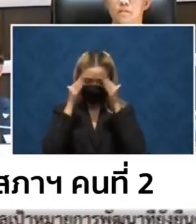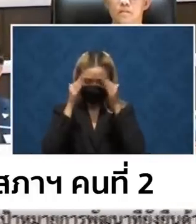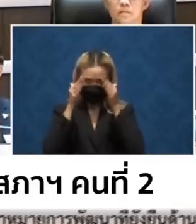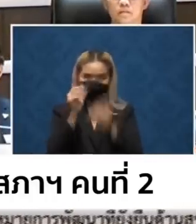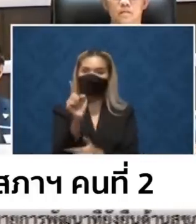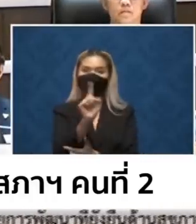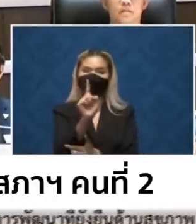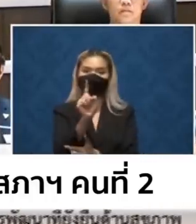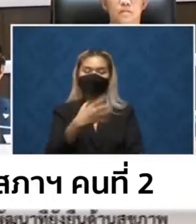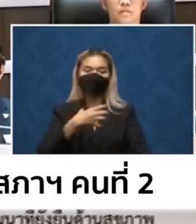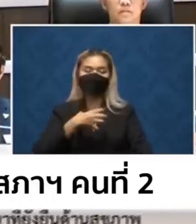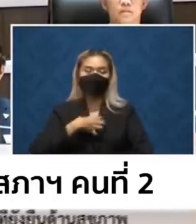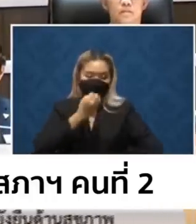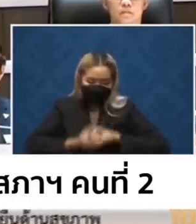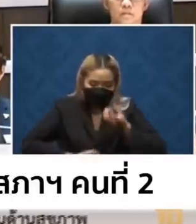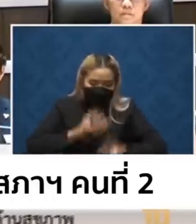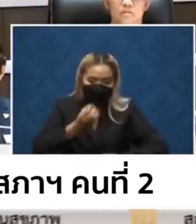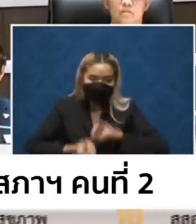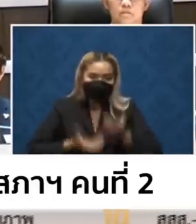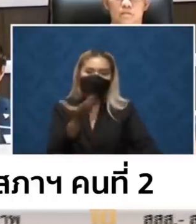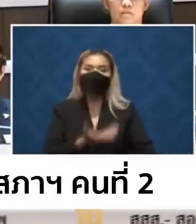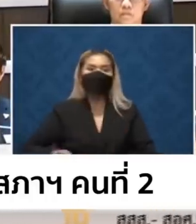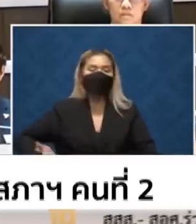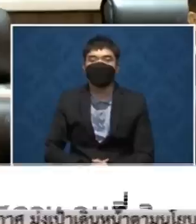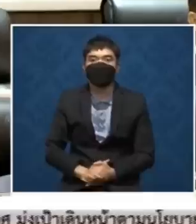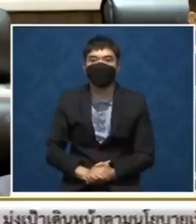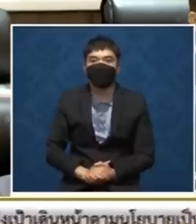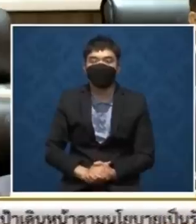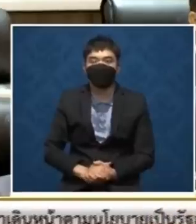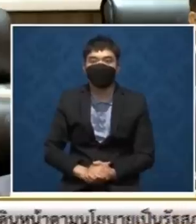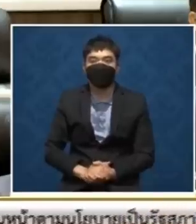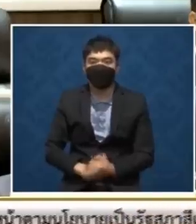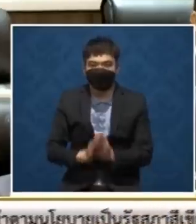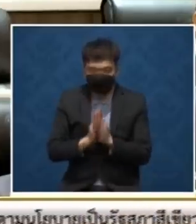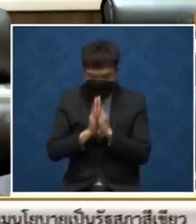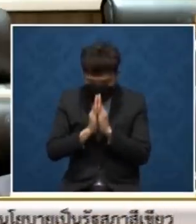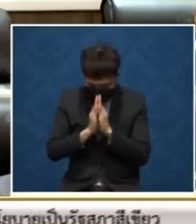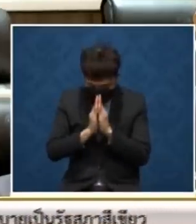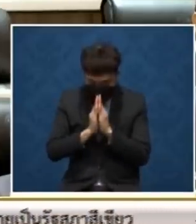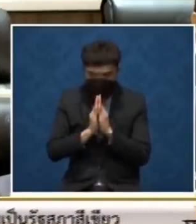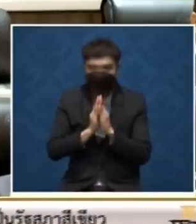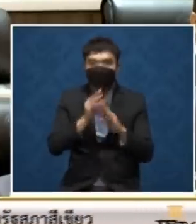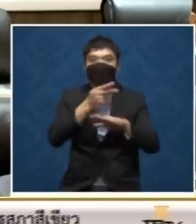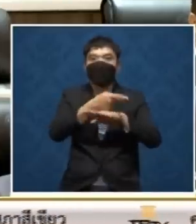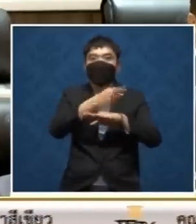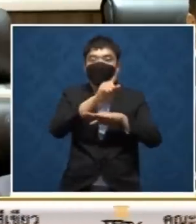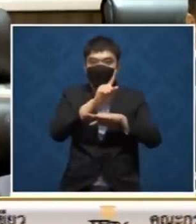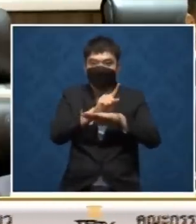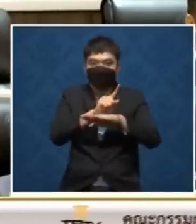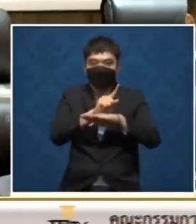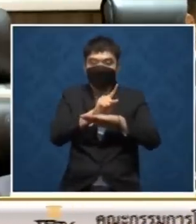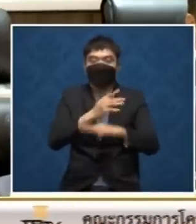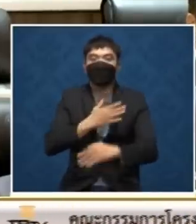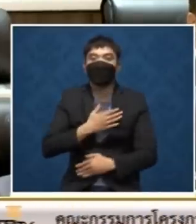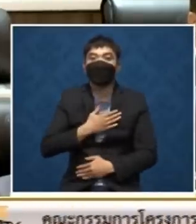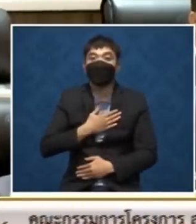อยก็ปิดประชุมไปเมื่อวานนี้ตอนประมาณเกือบบ่าย2โมงค่ะ ค่ะนะคะส่วนคุณหลังจากที่อาจารย์วันนอเนี่ยนะคะเป็น